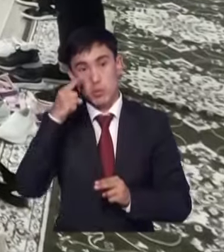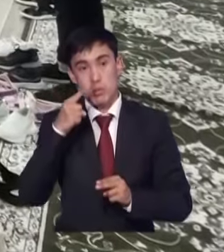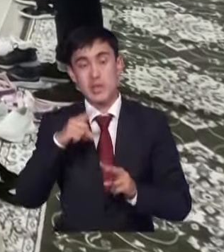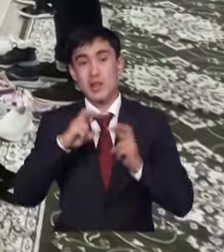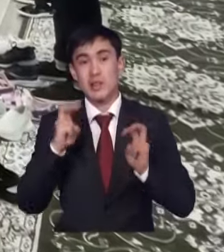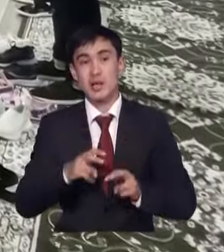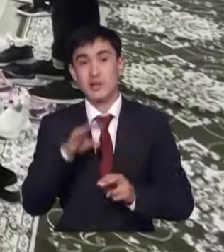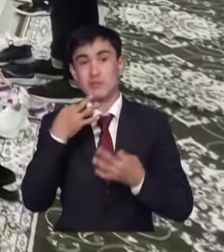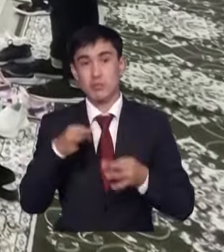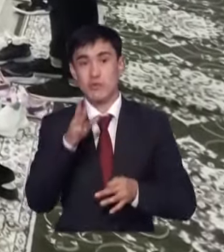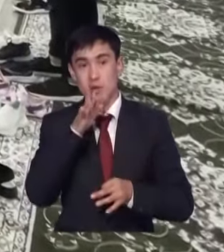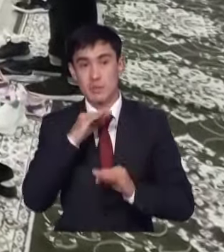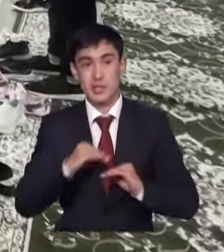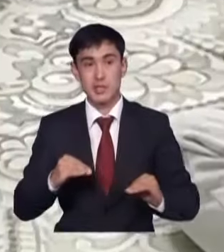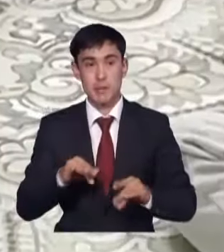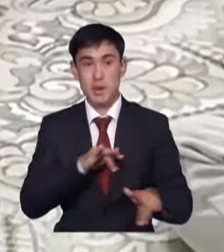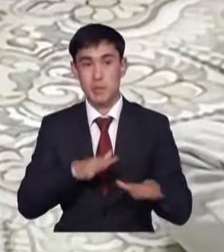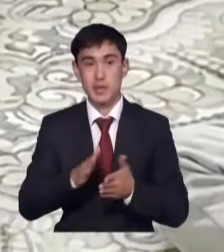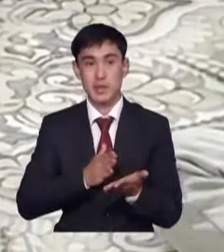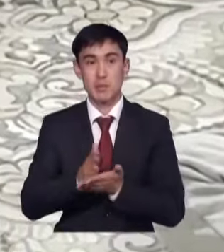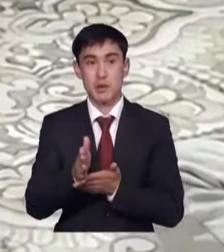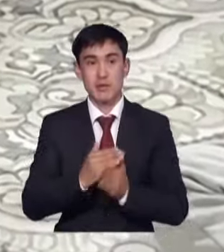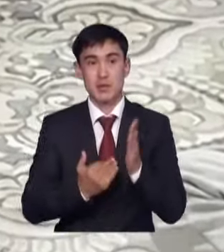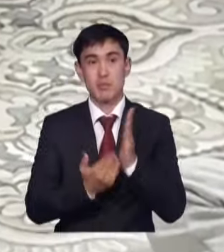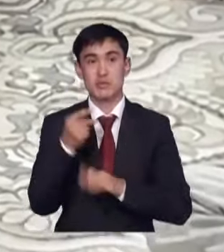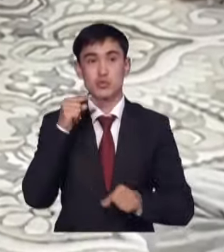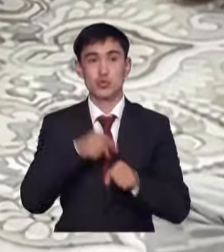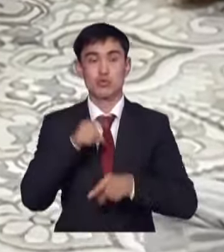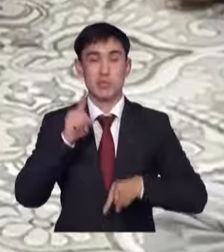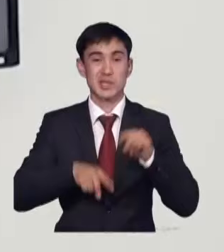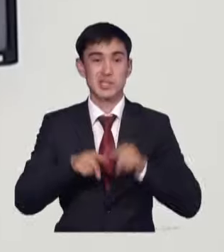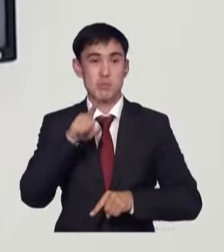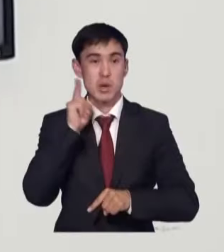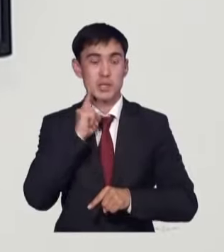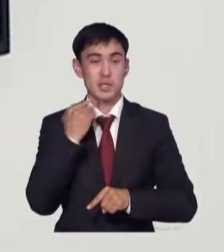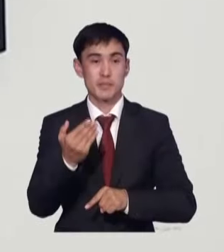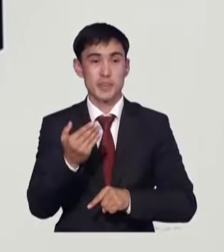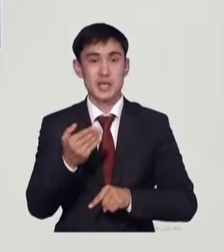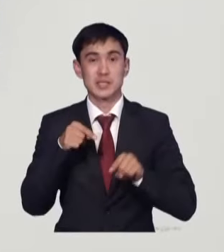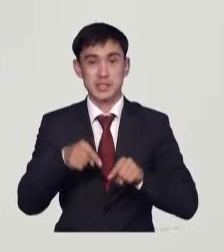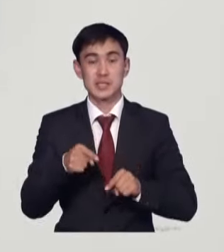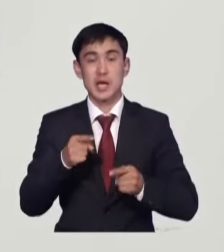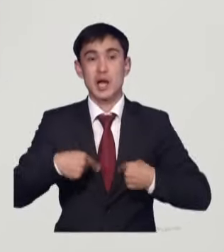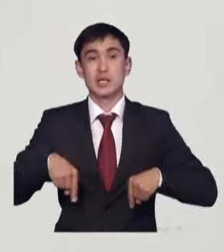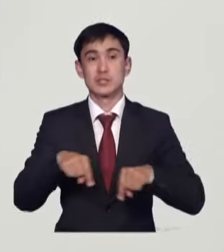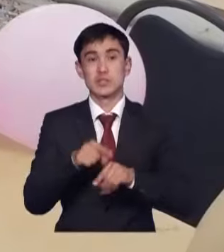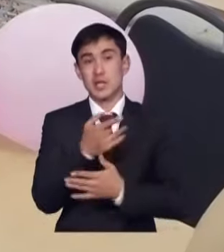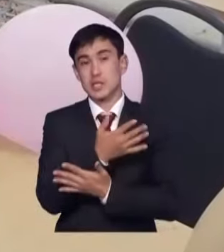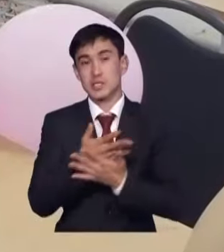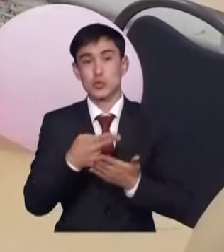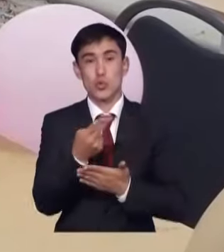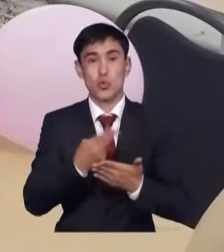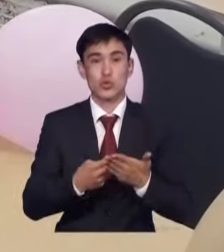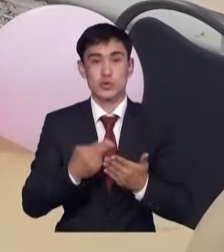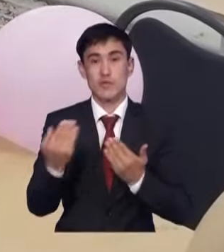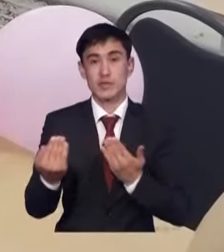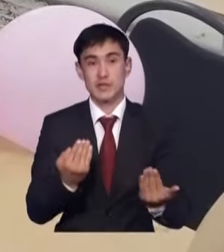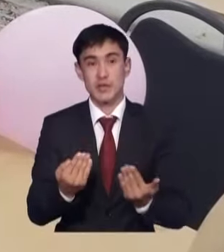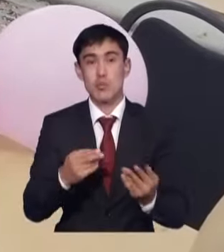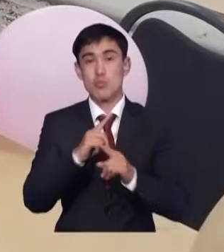и досуг для детей. Помимо мероприятий, направленных на повышение чувства патриотизма молодого поколения, здесь также организуются различные художественные выставки